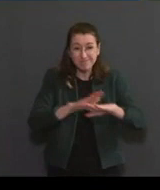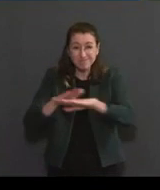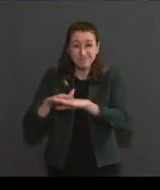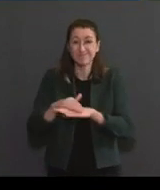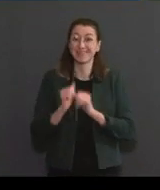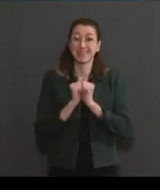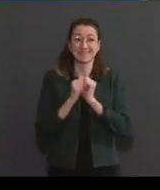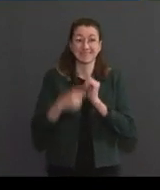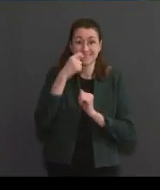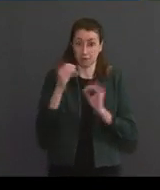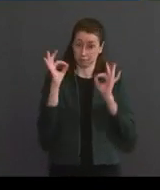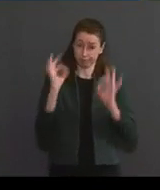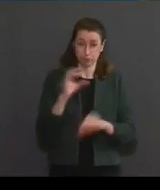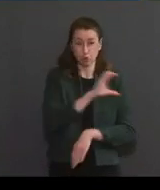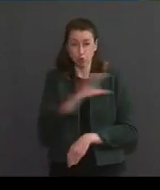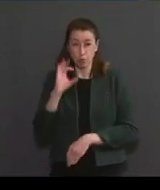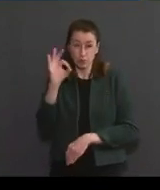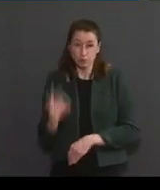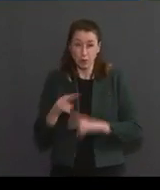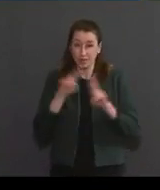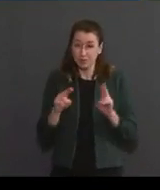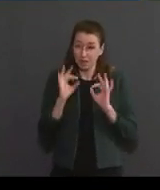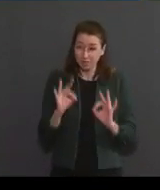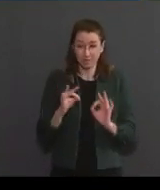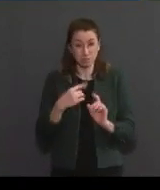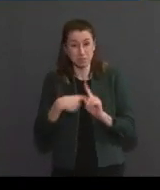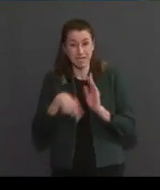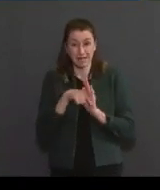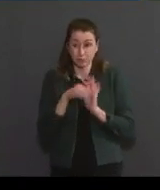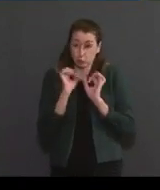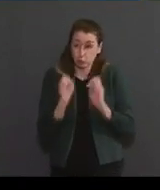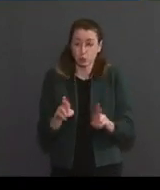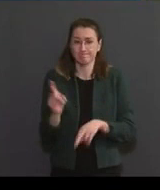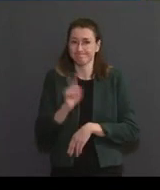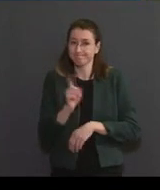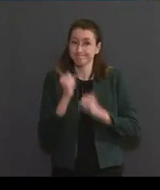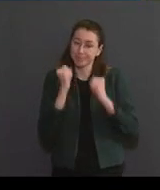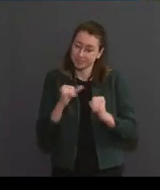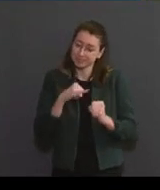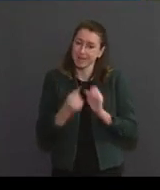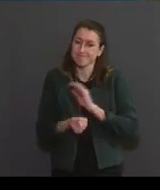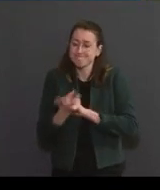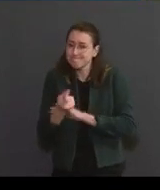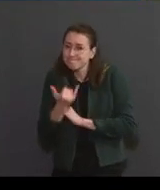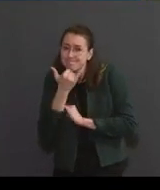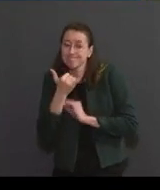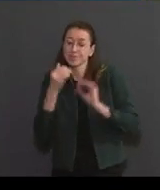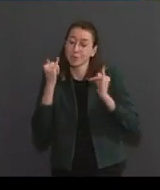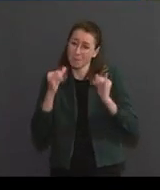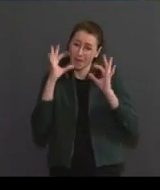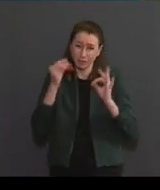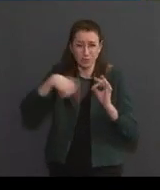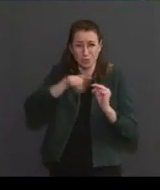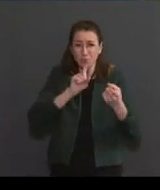vous demandera d'appliquer des précautions de contact comme on vient de les expliciter pendant les jours supplémentaires pour arriver à un total